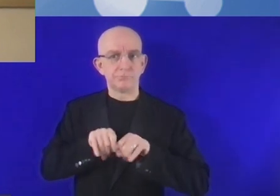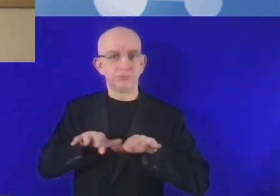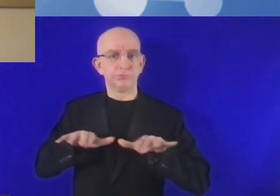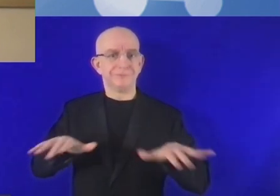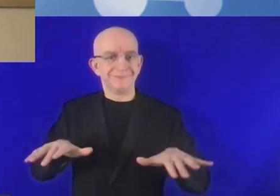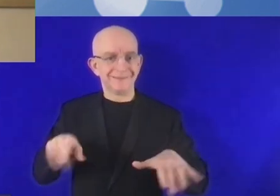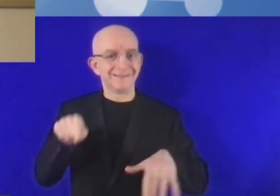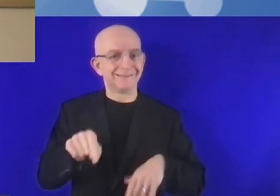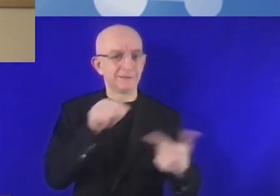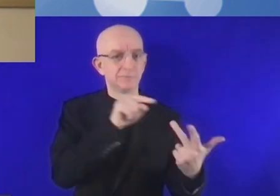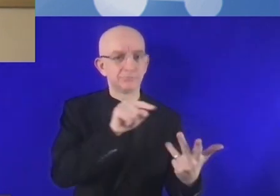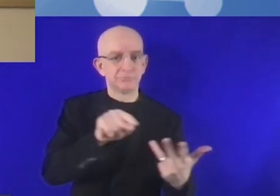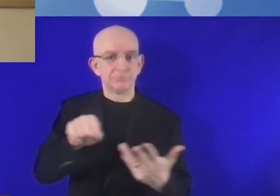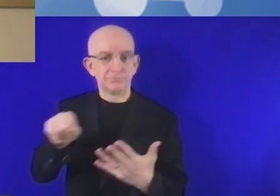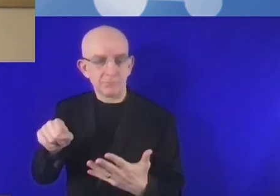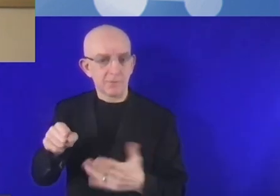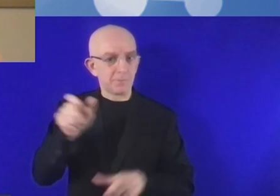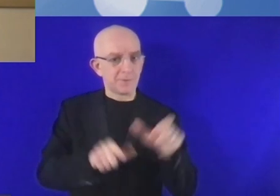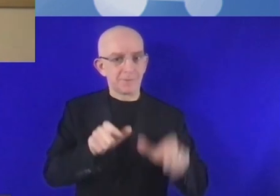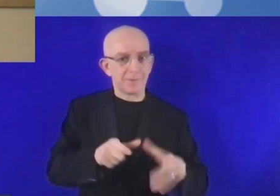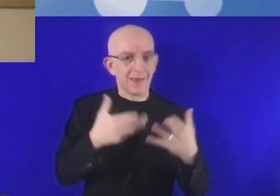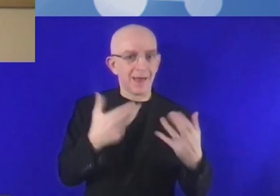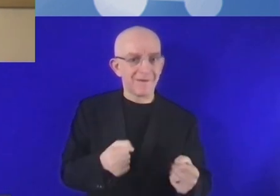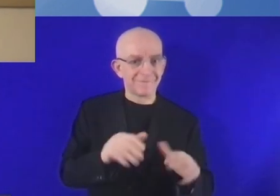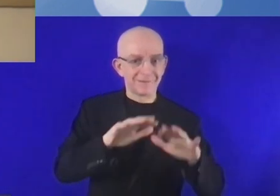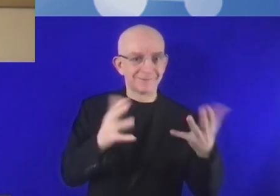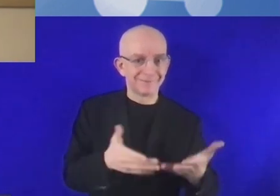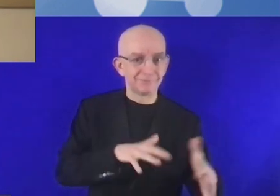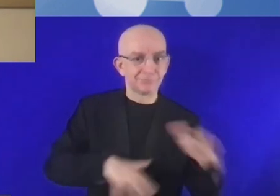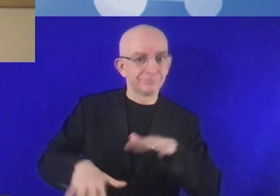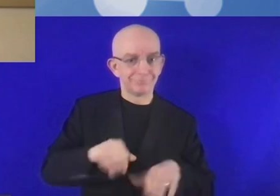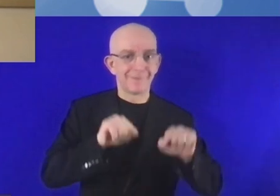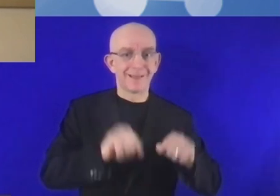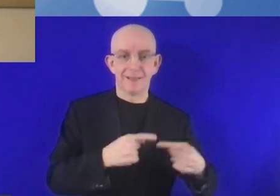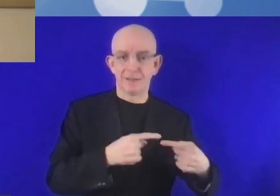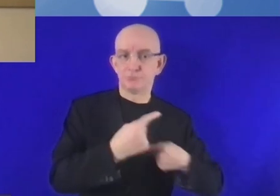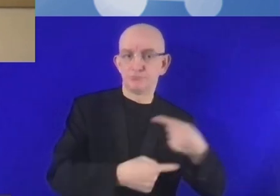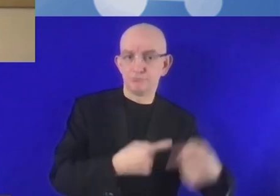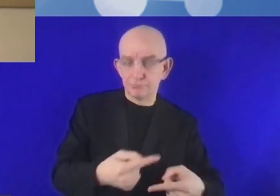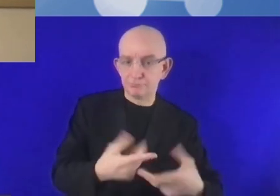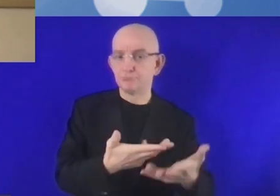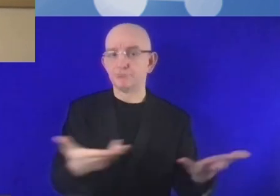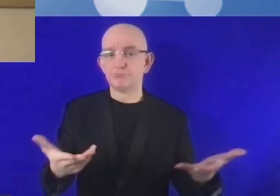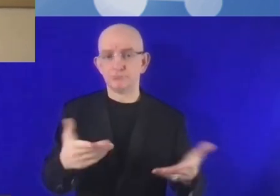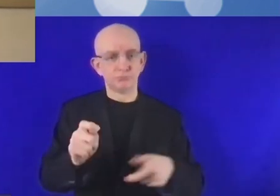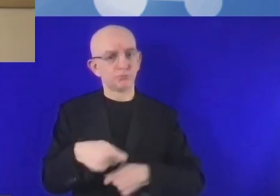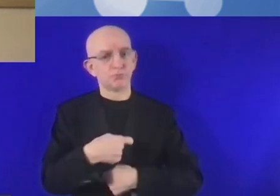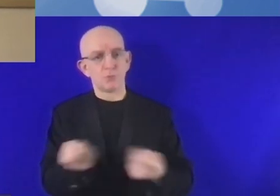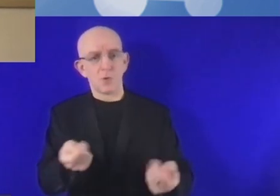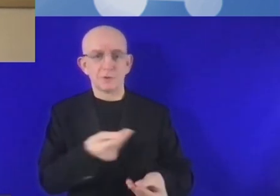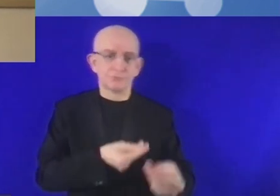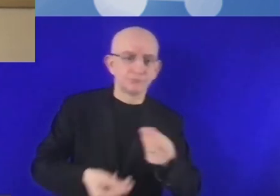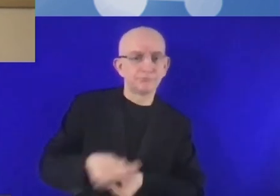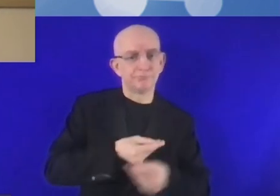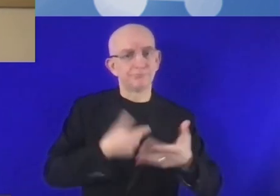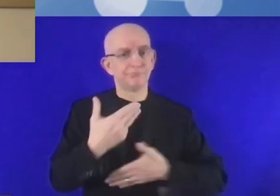żyć praktycznie tak jak dawniej. Mogły korzystać z zakupów przez internet, utrzymywać